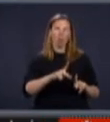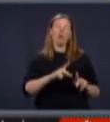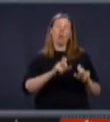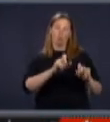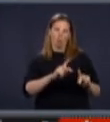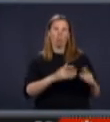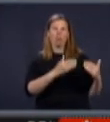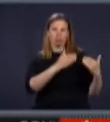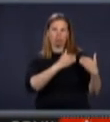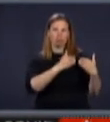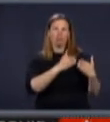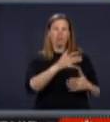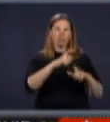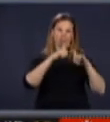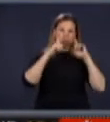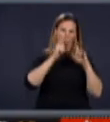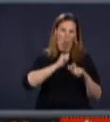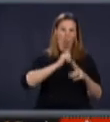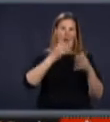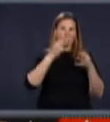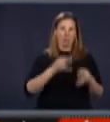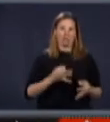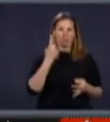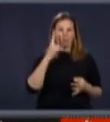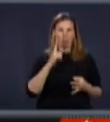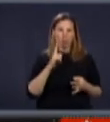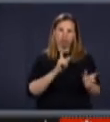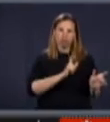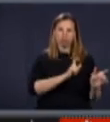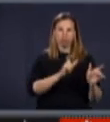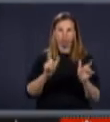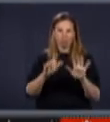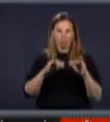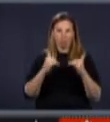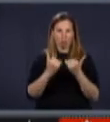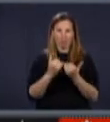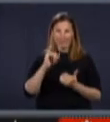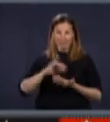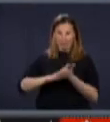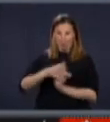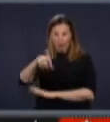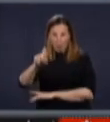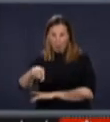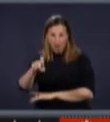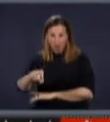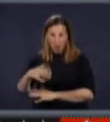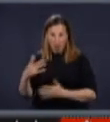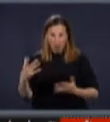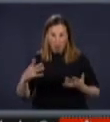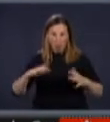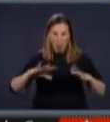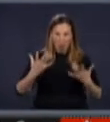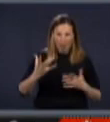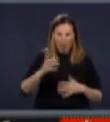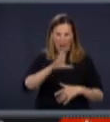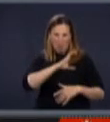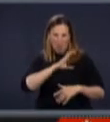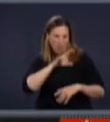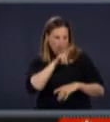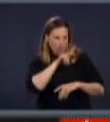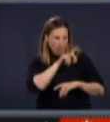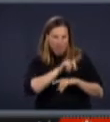pour le porter, parce qu'à partir du moment où on rend ça obligatoire, il faut se poser des questions. Est-ce qu'on a une police qui vérifie?